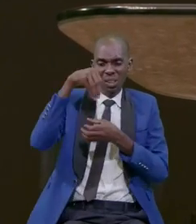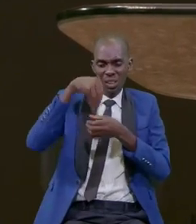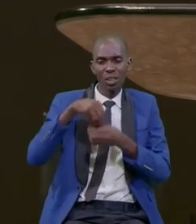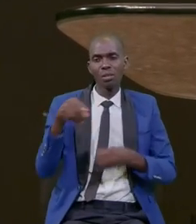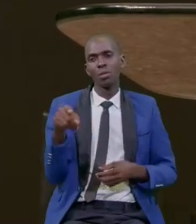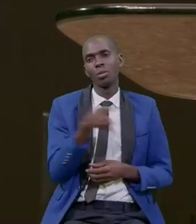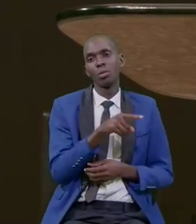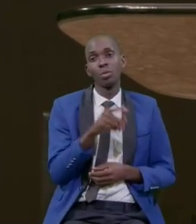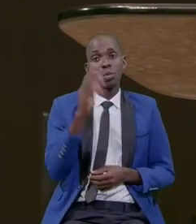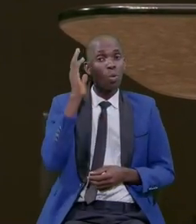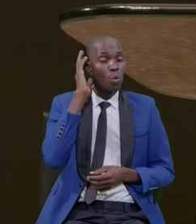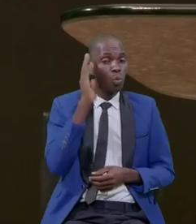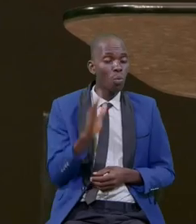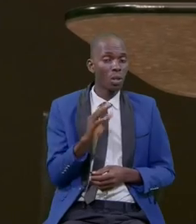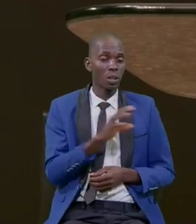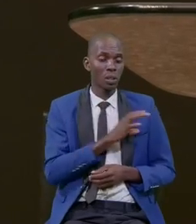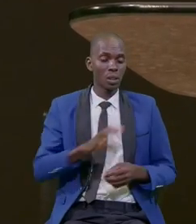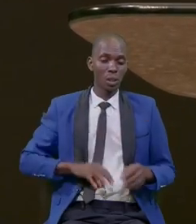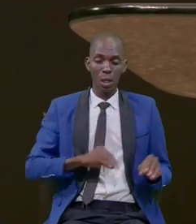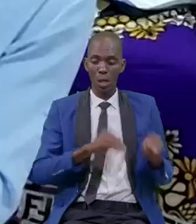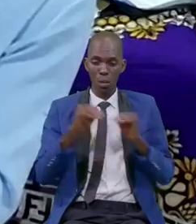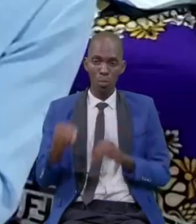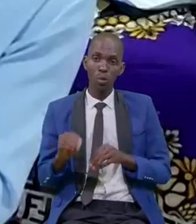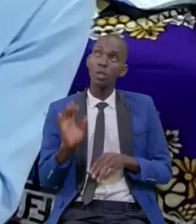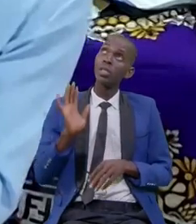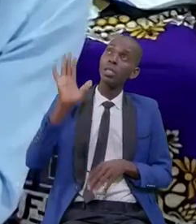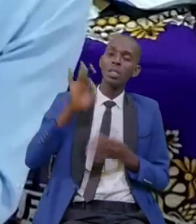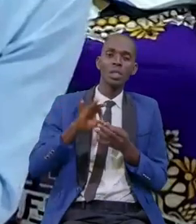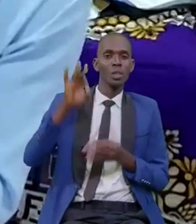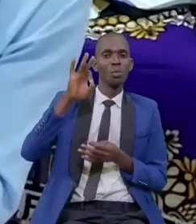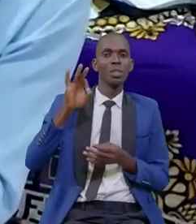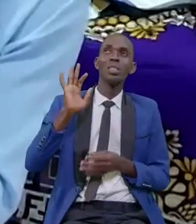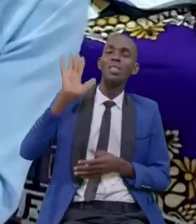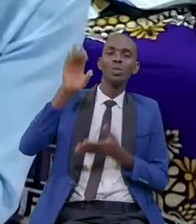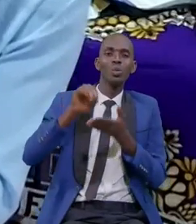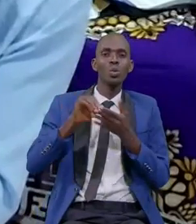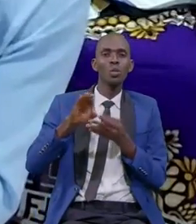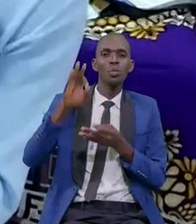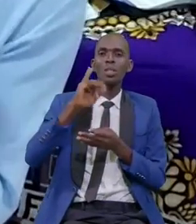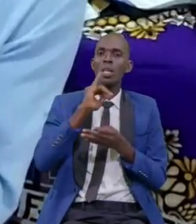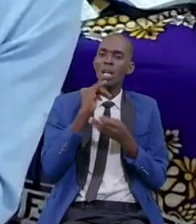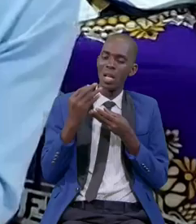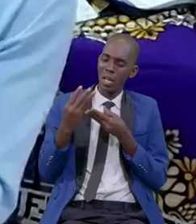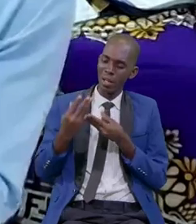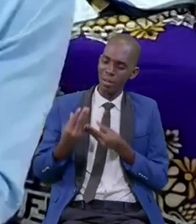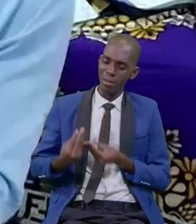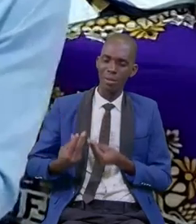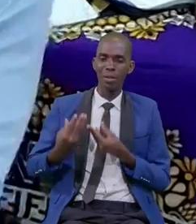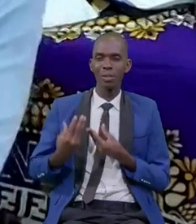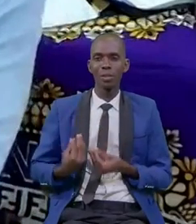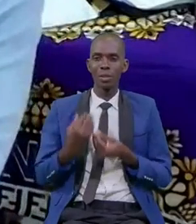Si Christ met son esprit en nous, c'est un esprit doux. C'est un esprit